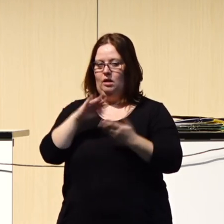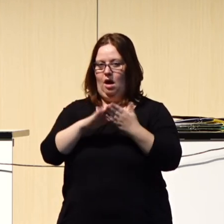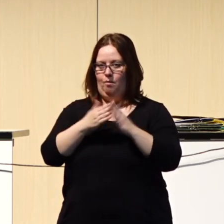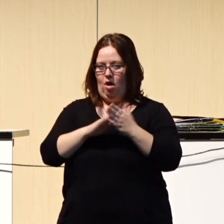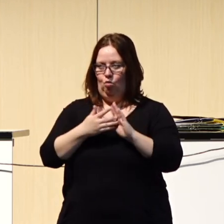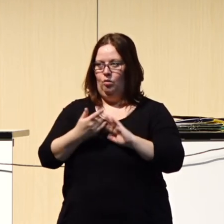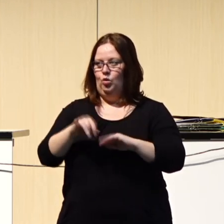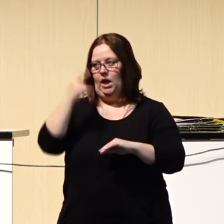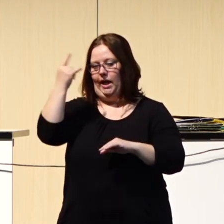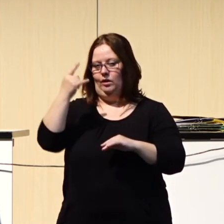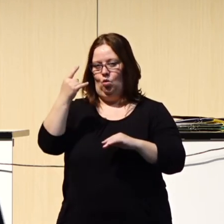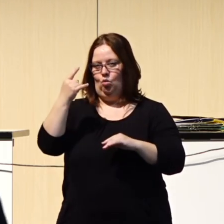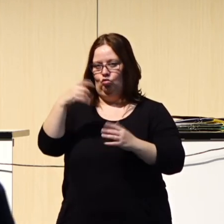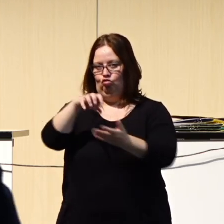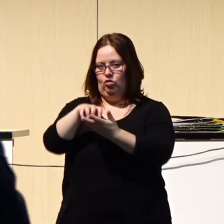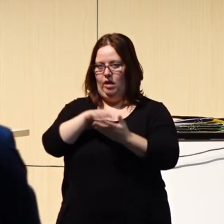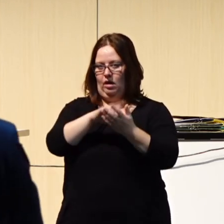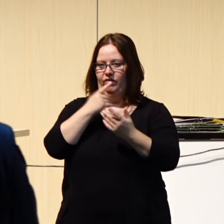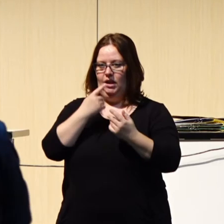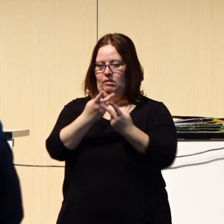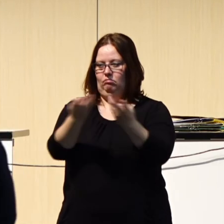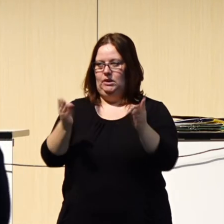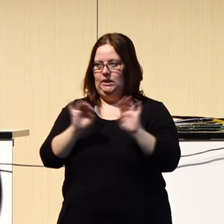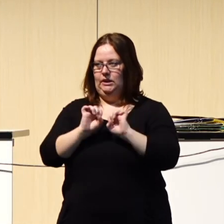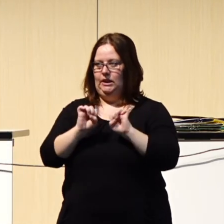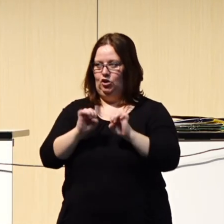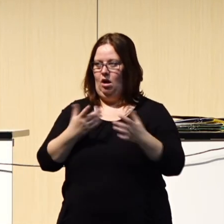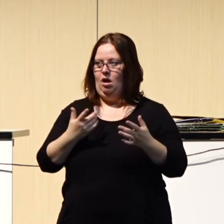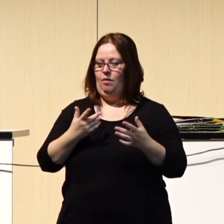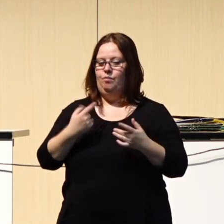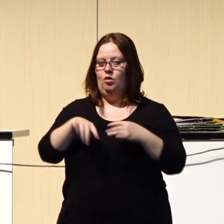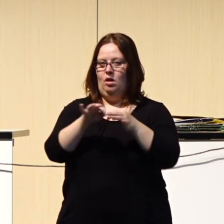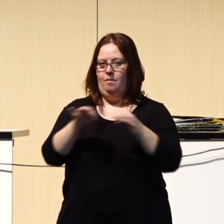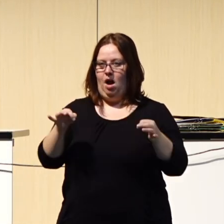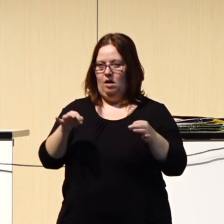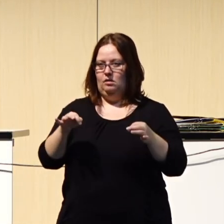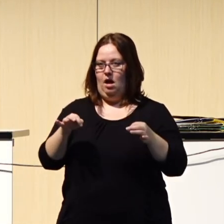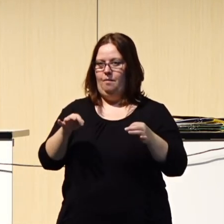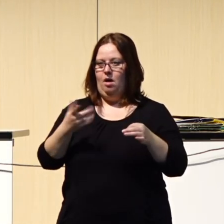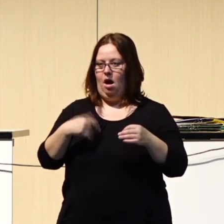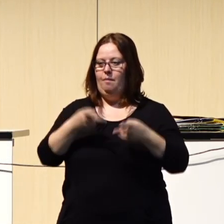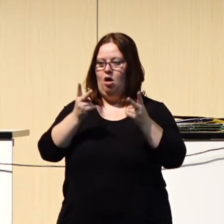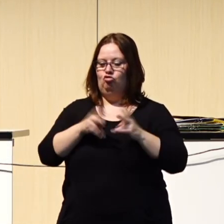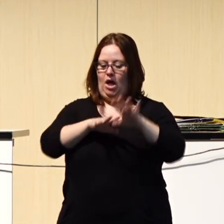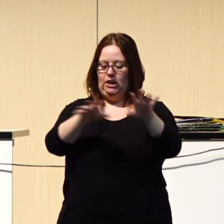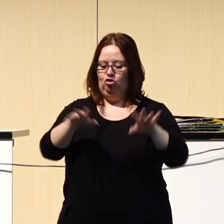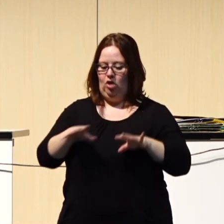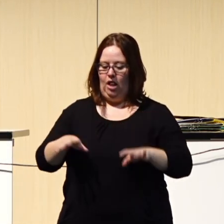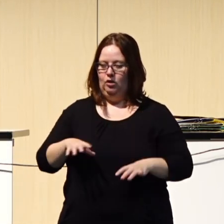der Erinnerungsstelle beabsichtigt. Diese Maßnahmen sollen allerdings